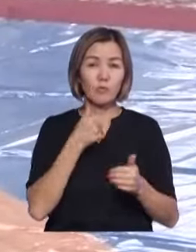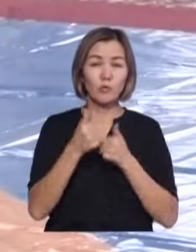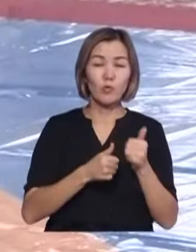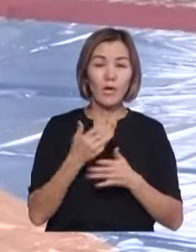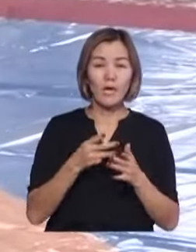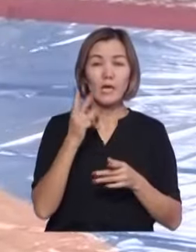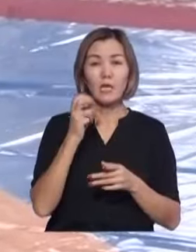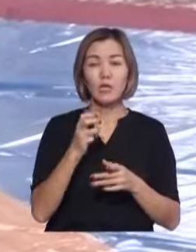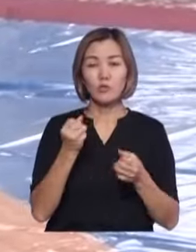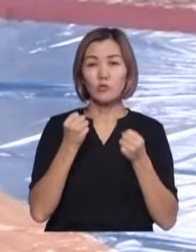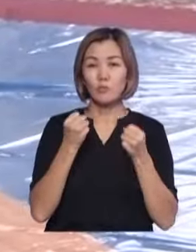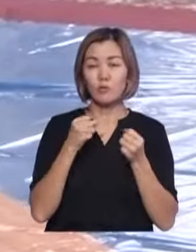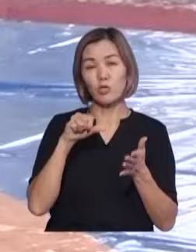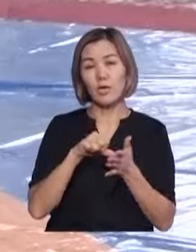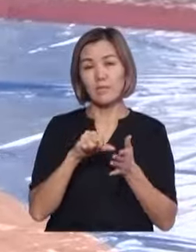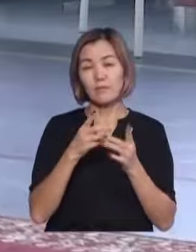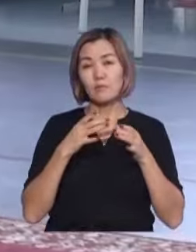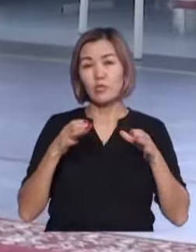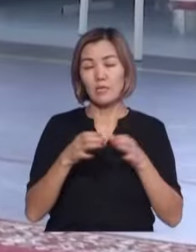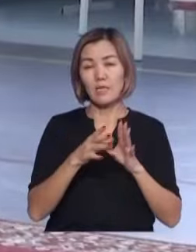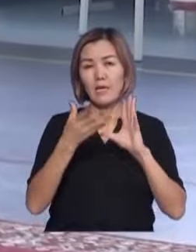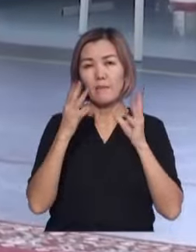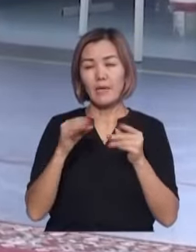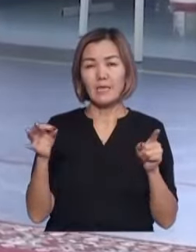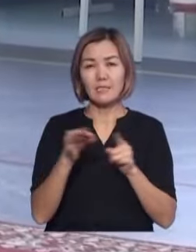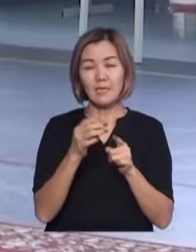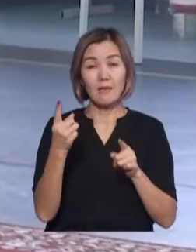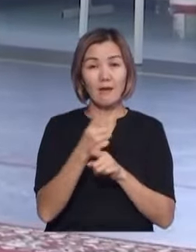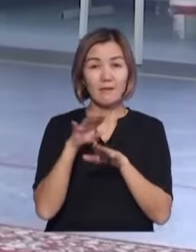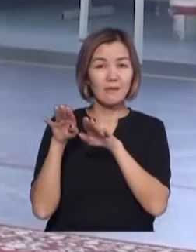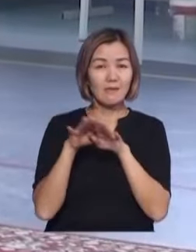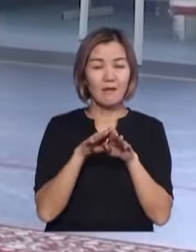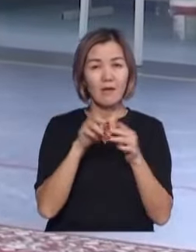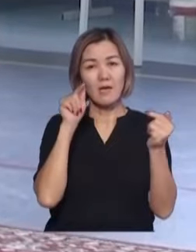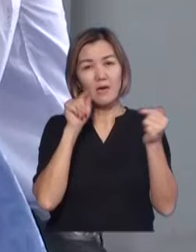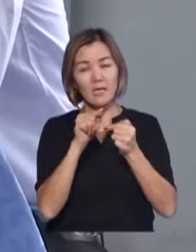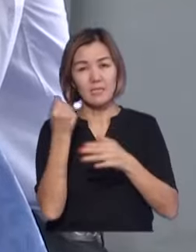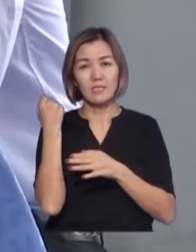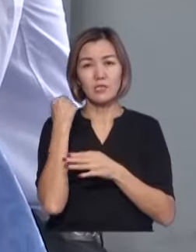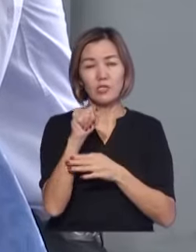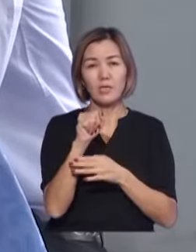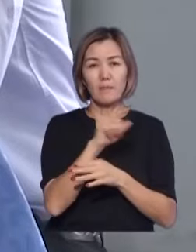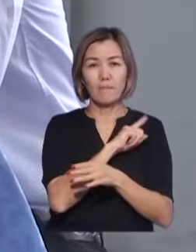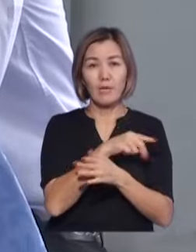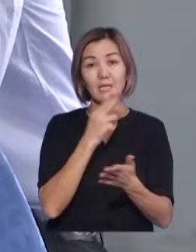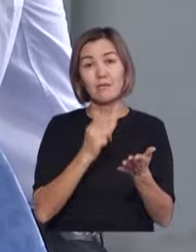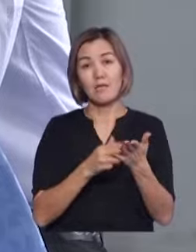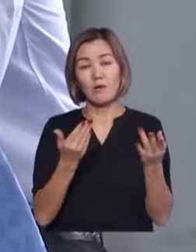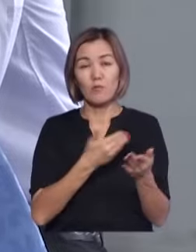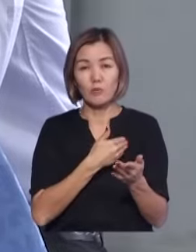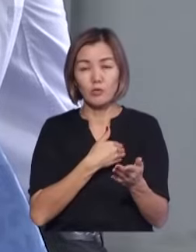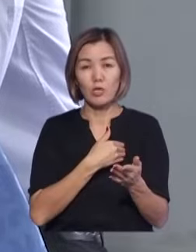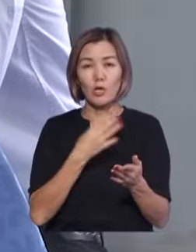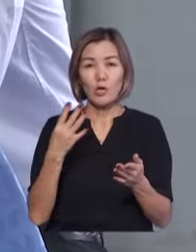додаға 200-ден аса жас палуан жиылды. Бәрінің мақсаты бір – қарсыласынан басым түсіп, боз күремде өз мықтылығын дәлелдеу.